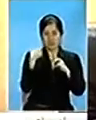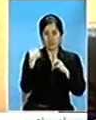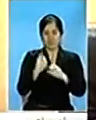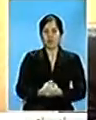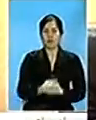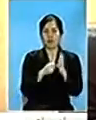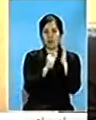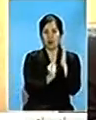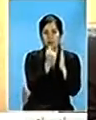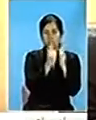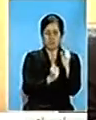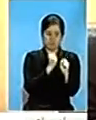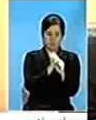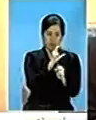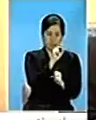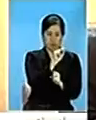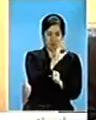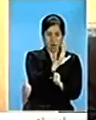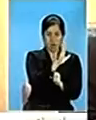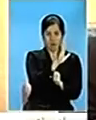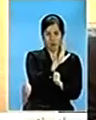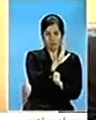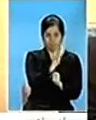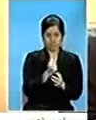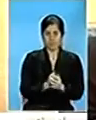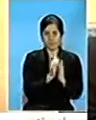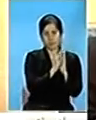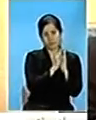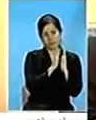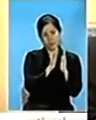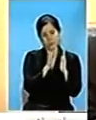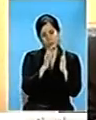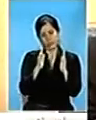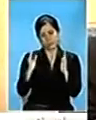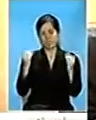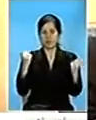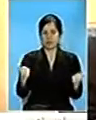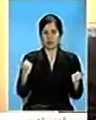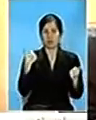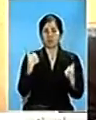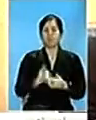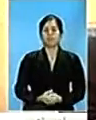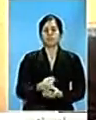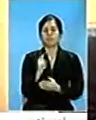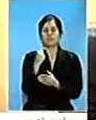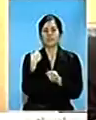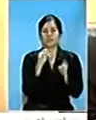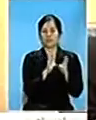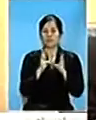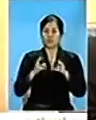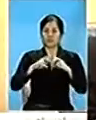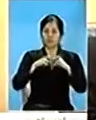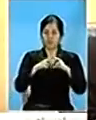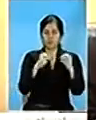แต่ปี 3-5 พัฒนากันมาจนปัจจุบันเนี่ยก็มีวิกฤตการณ์หลายครั้ง